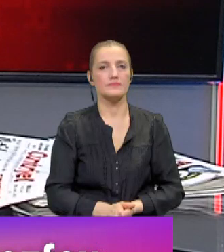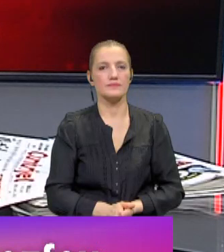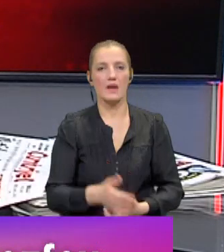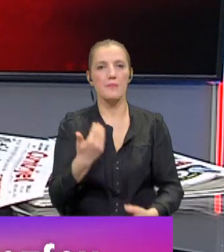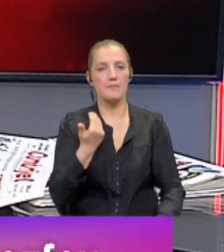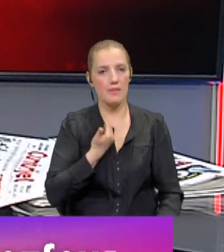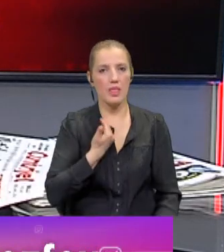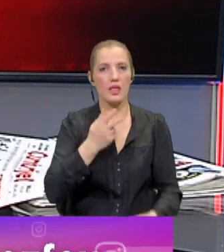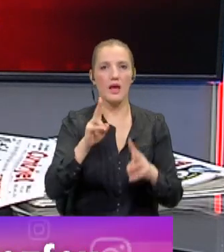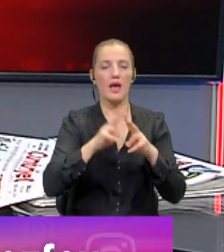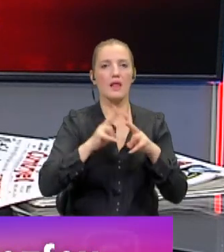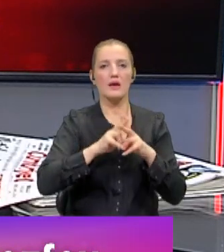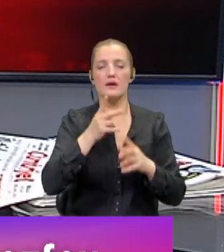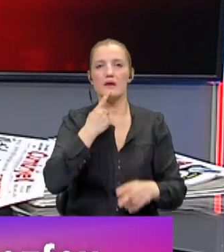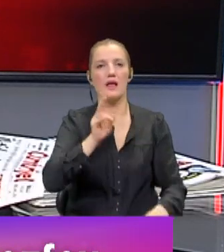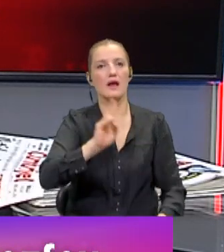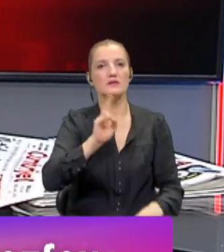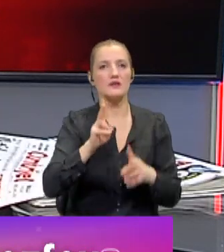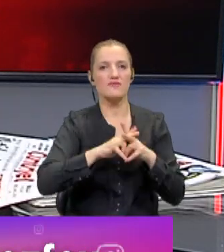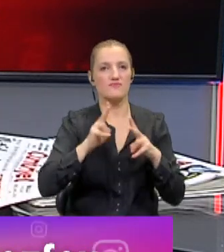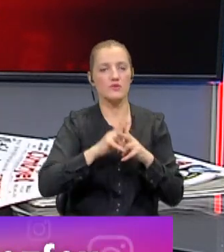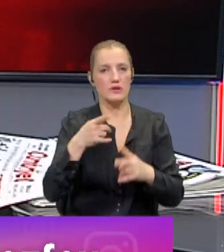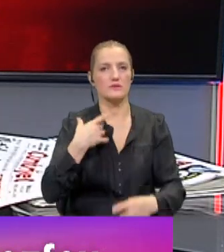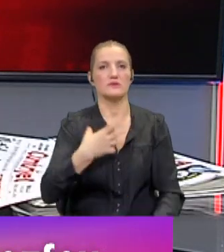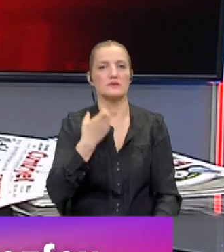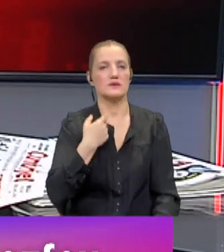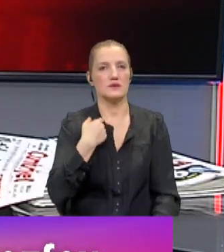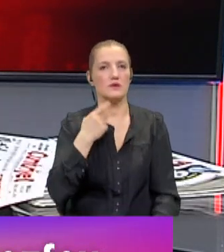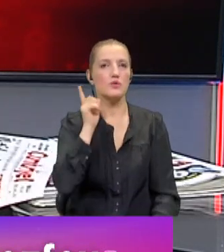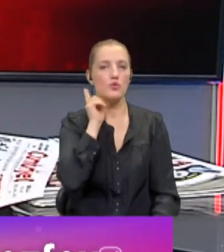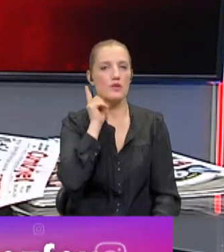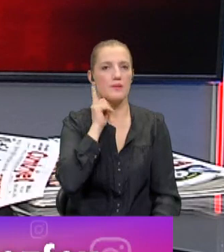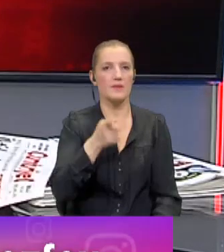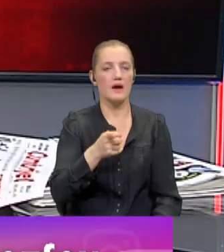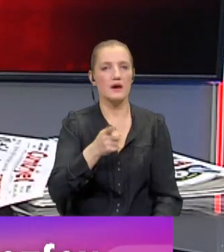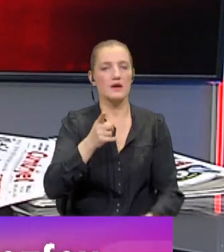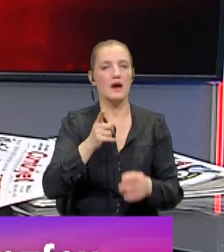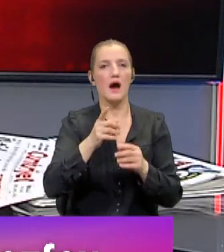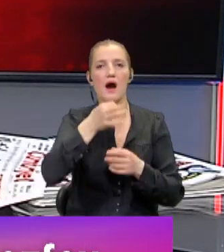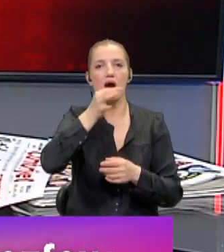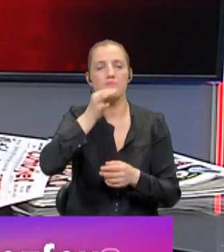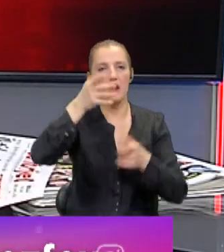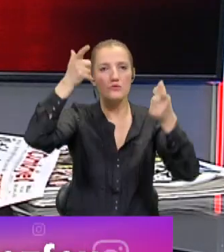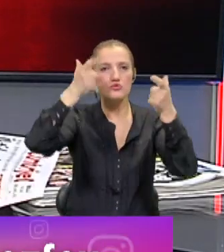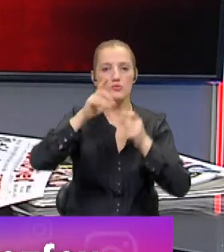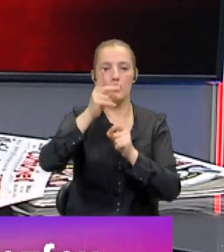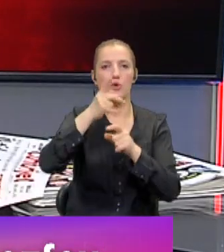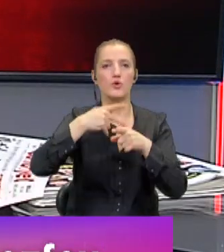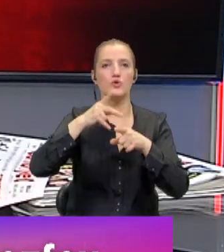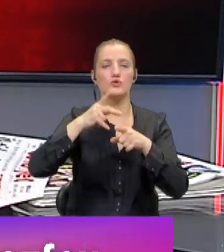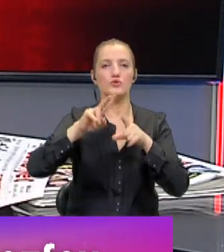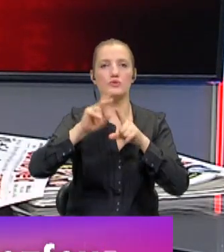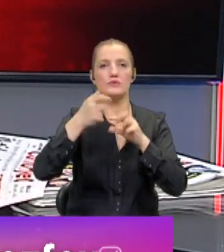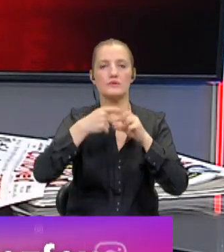Ben elektrik faturası Hani ondan dertleniyorum kulağımda da Gülten sorumlumuz özür turalıoğlu Seyhan